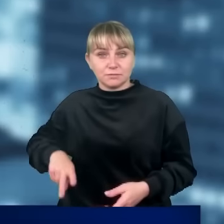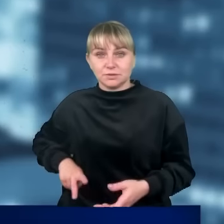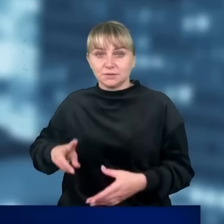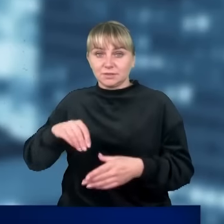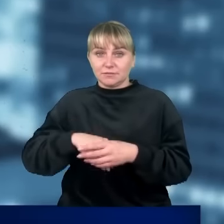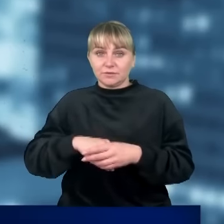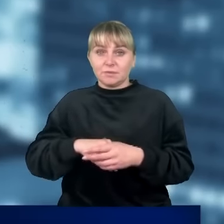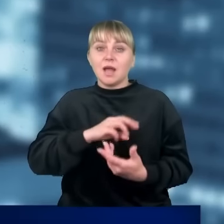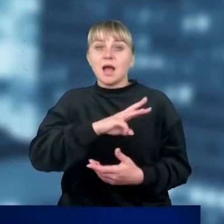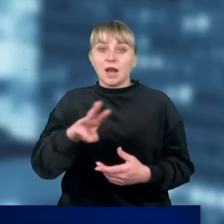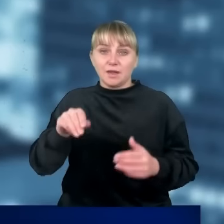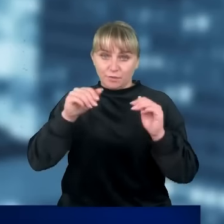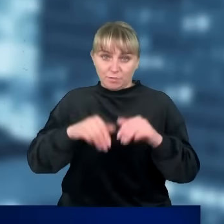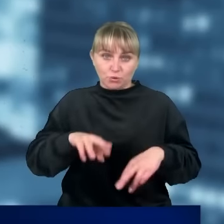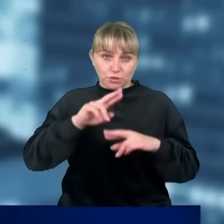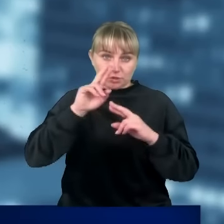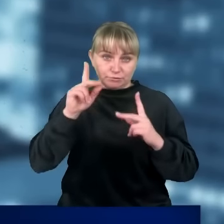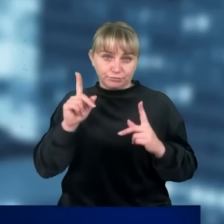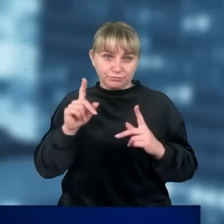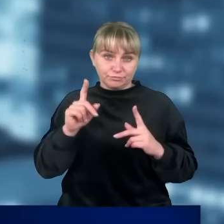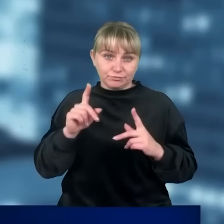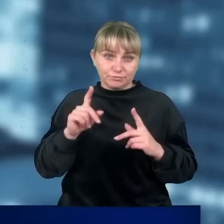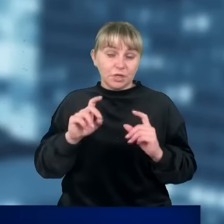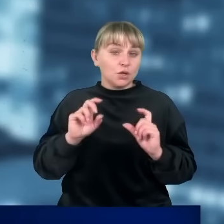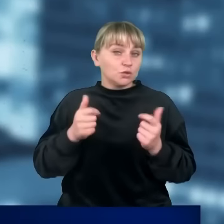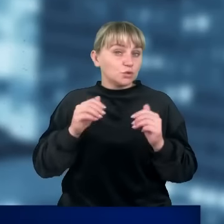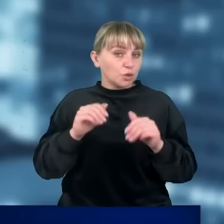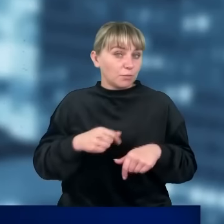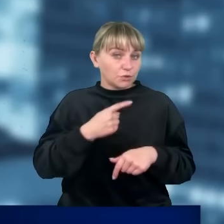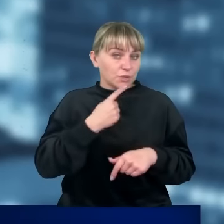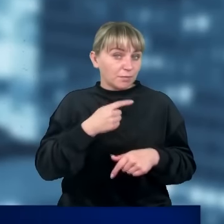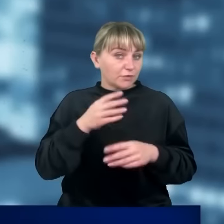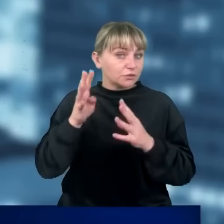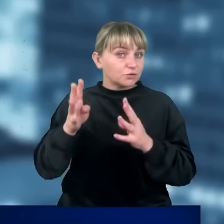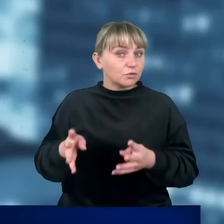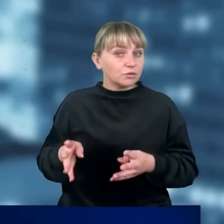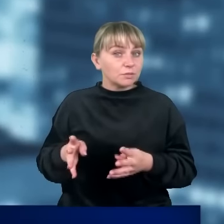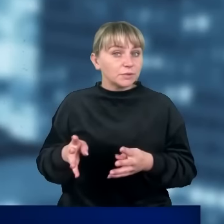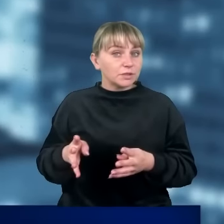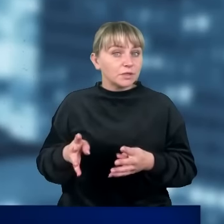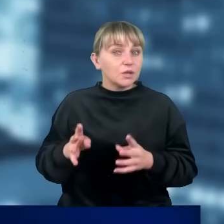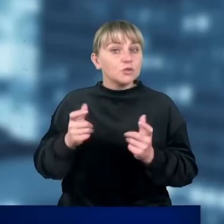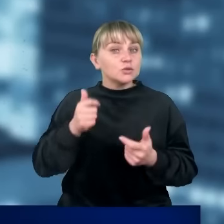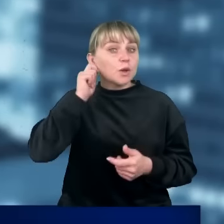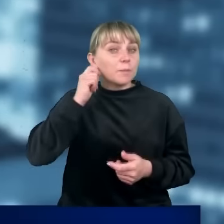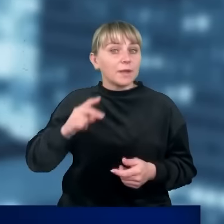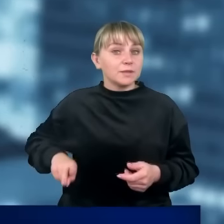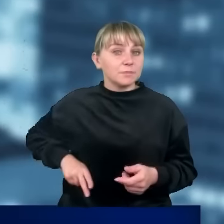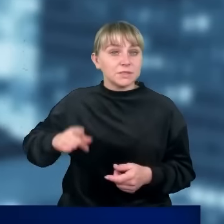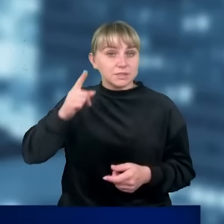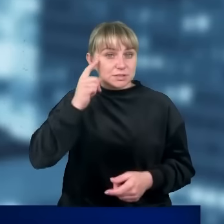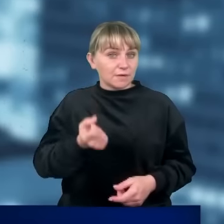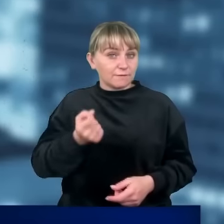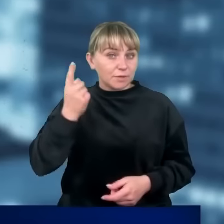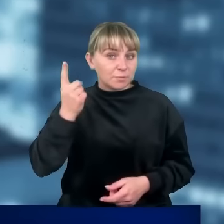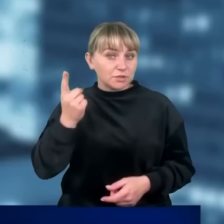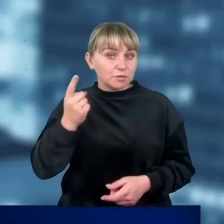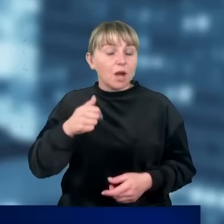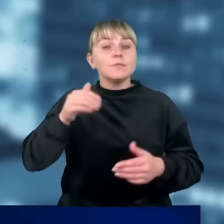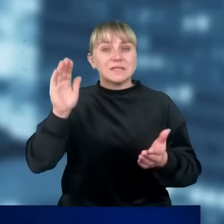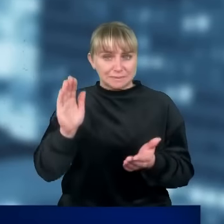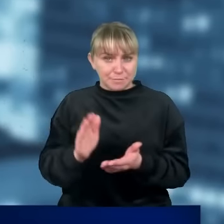mogą domyślić, co można byłoby powiedzieć w związku z tym, co pani minister wymyśliła. Spadła sprzedaż detaliczna, to